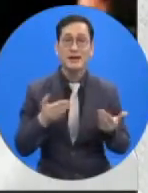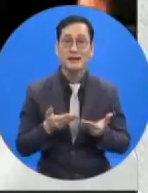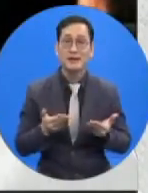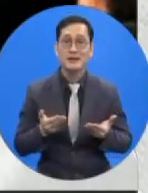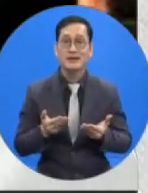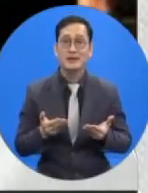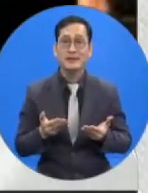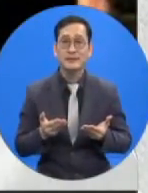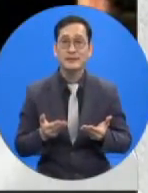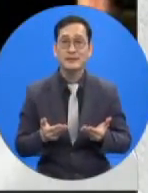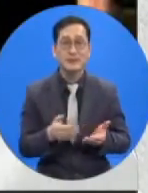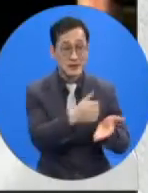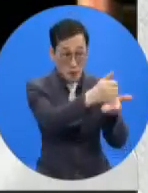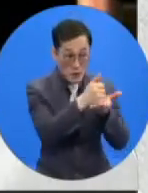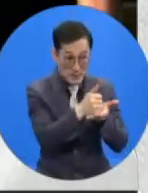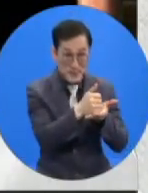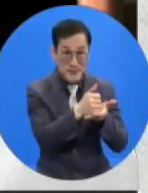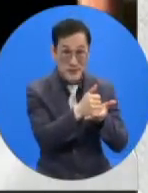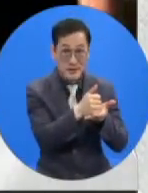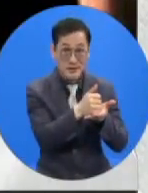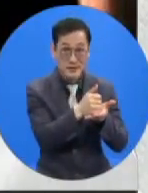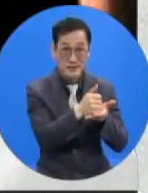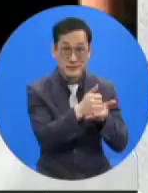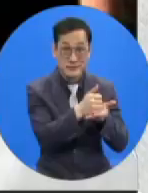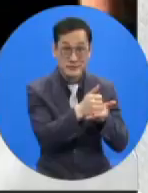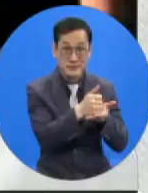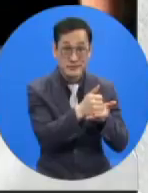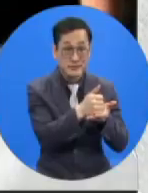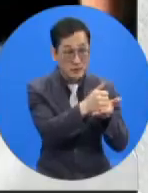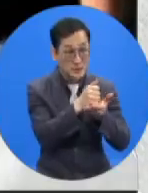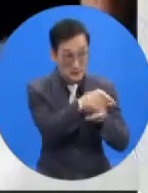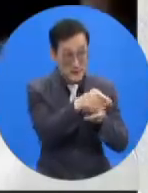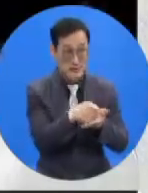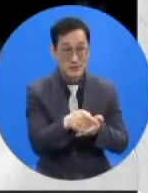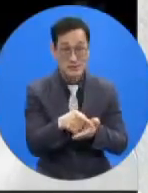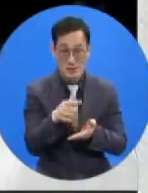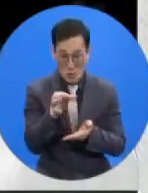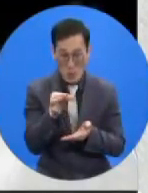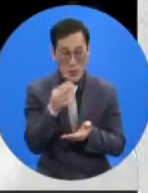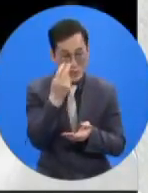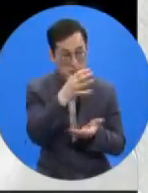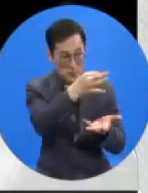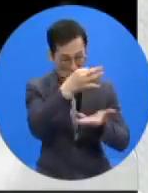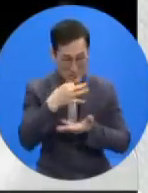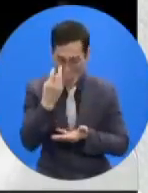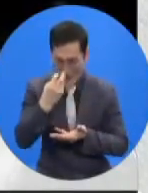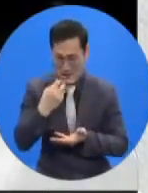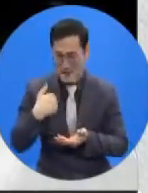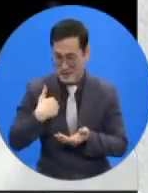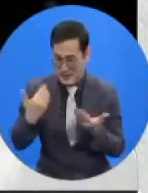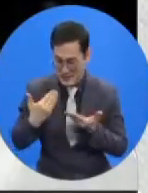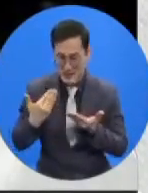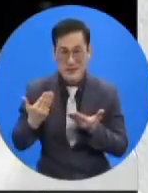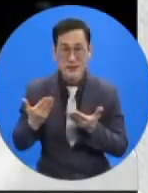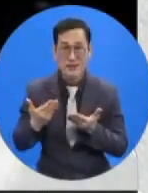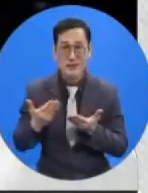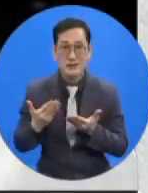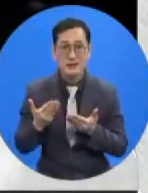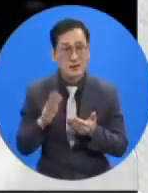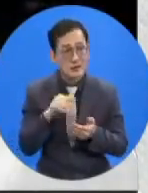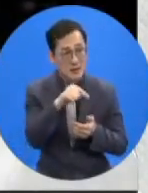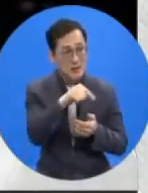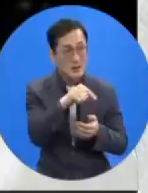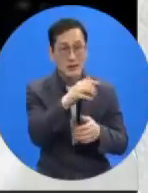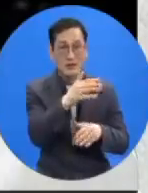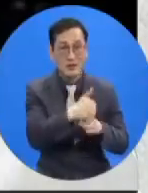고객들을 위해서 고객들이 지시한 경우에 따를 수밖에 없지 않느냐. 그런 불가피한 사정이 있었어. 나도 어쩔 수 없이 했다. 어쩔 수 없어. 근데